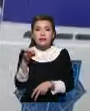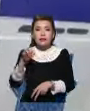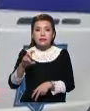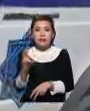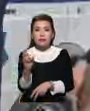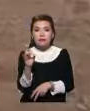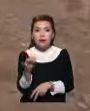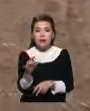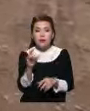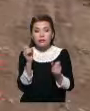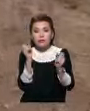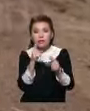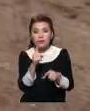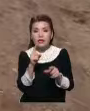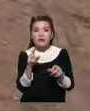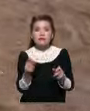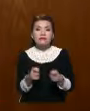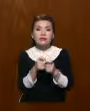Аймака» вывели на чистую воду.